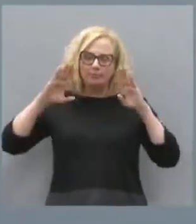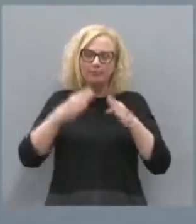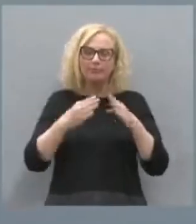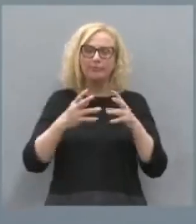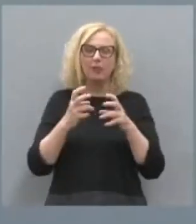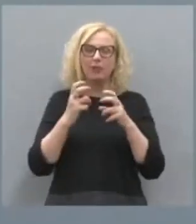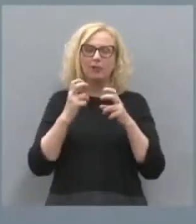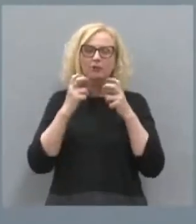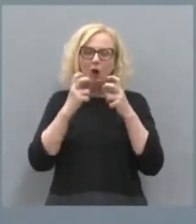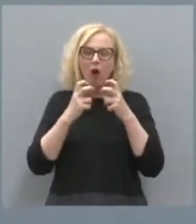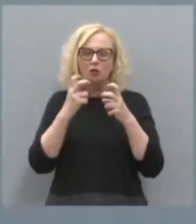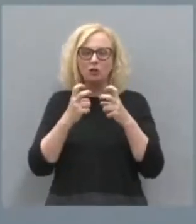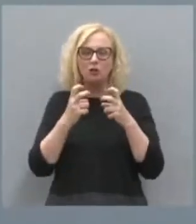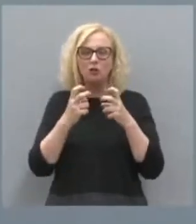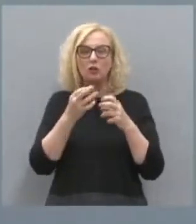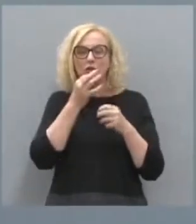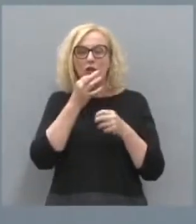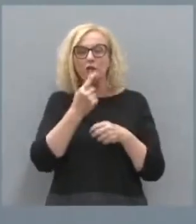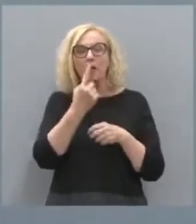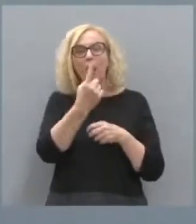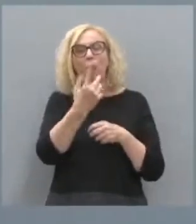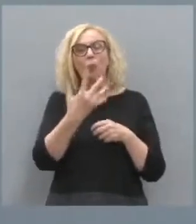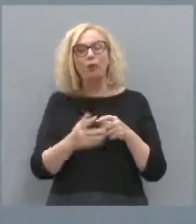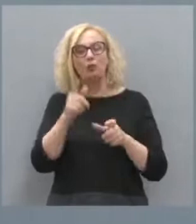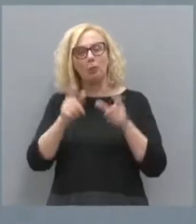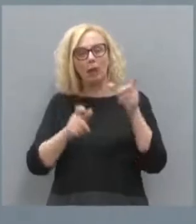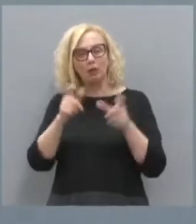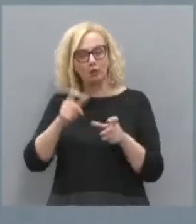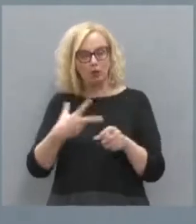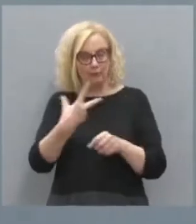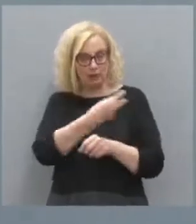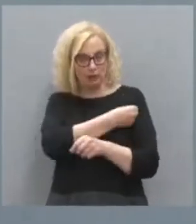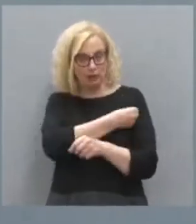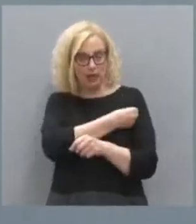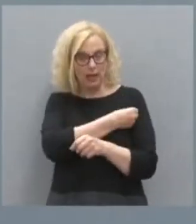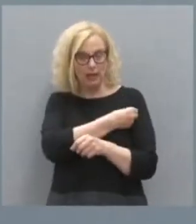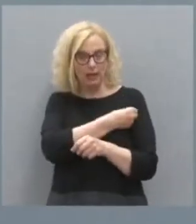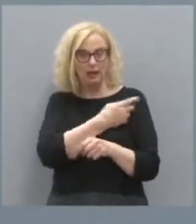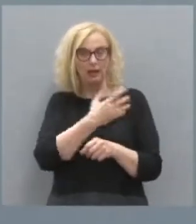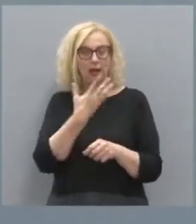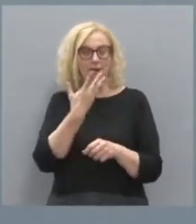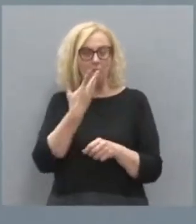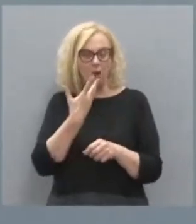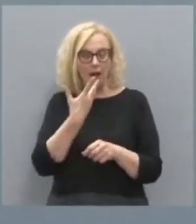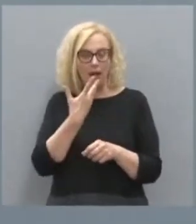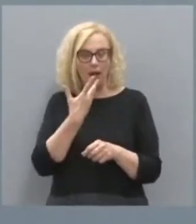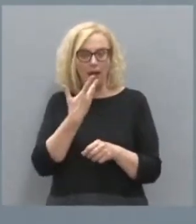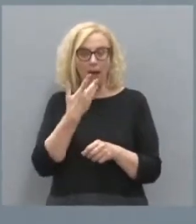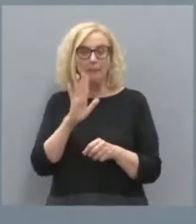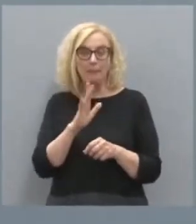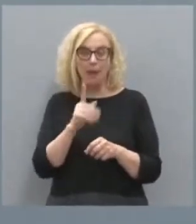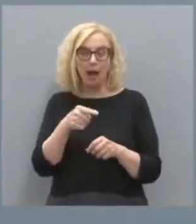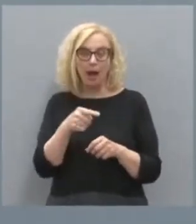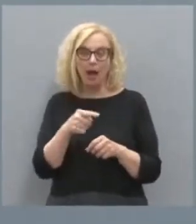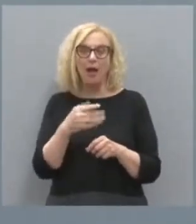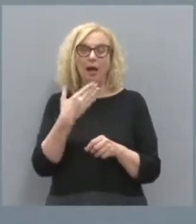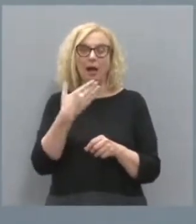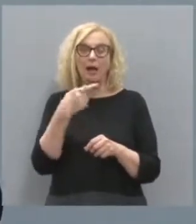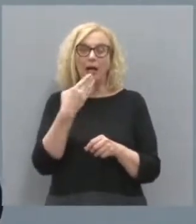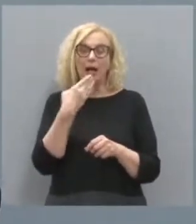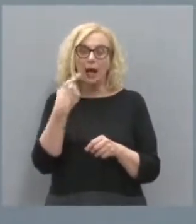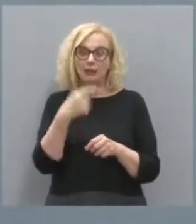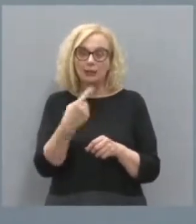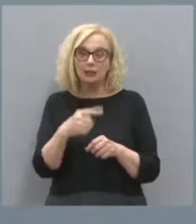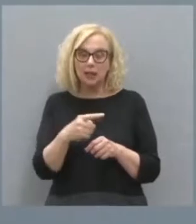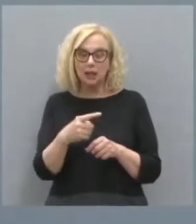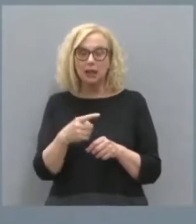che corrisponde a un quinto della popolazione trentina però in questo modo in questo modo da un punto di vista scientifico vuol